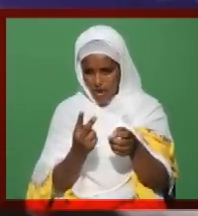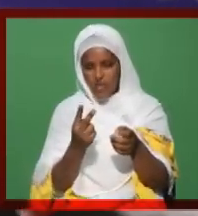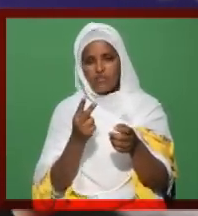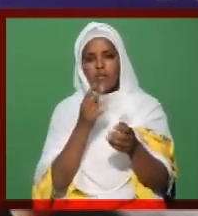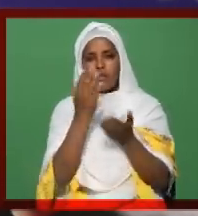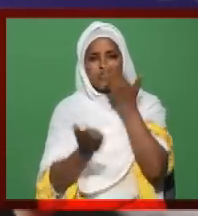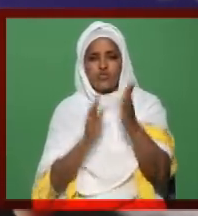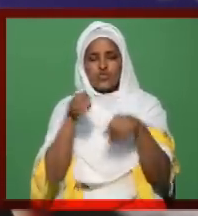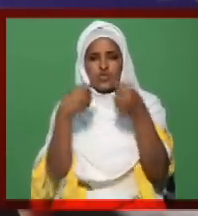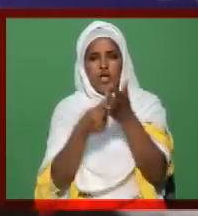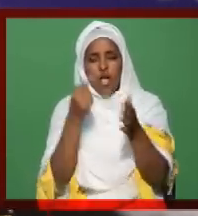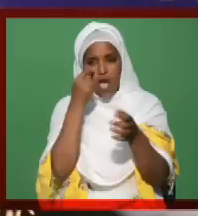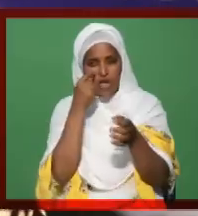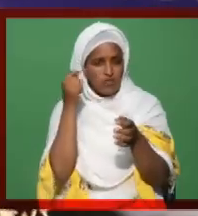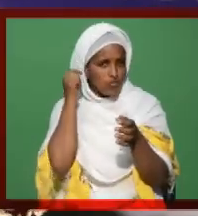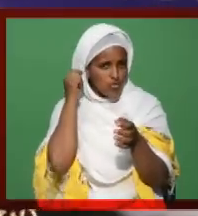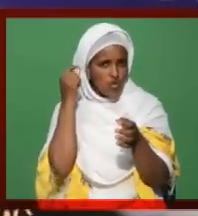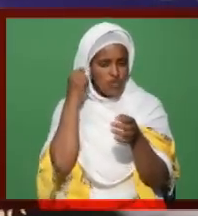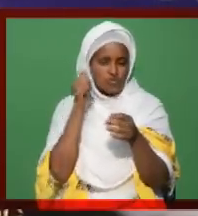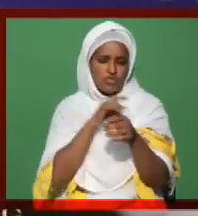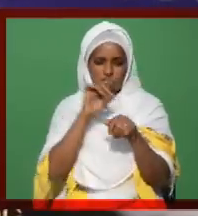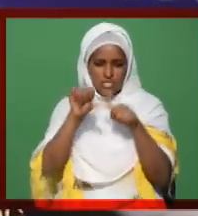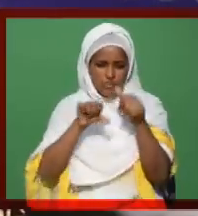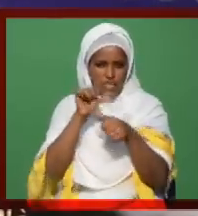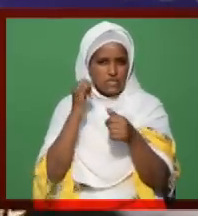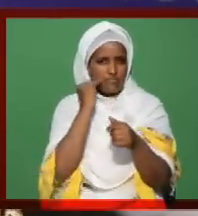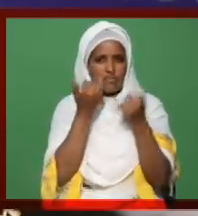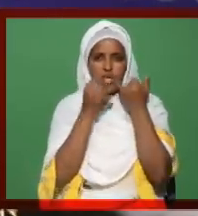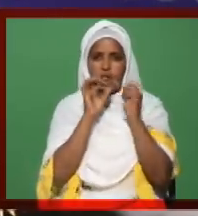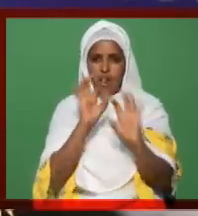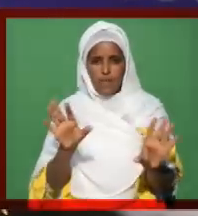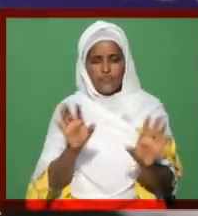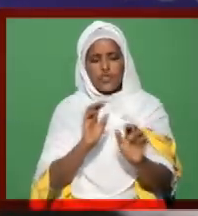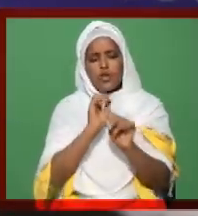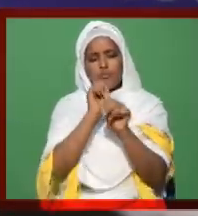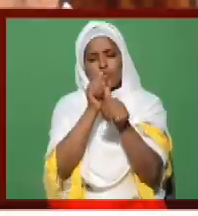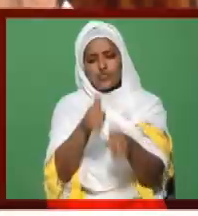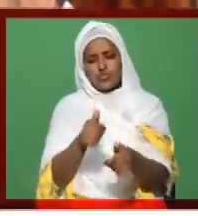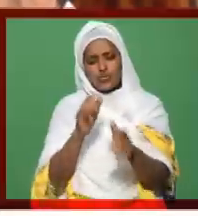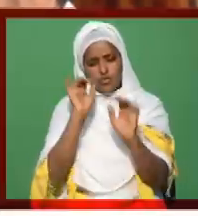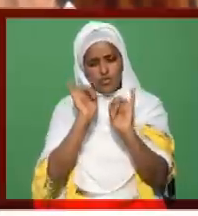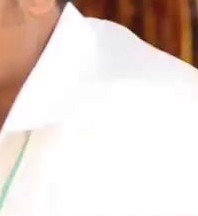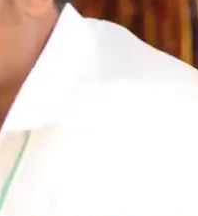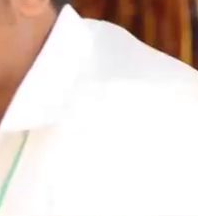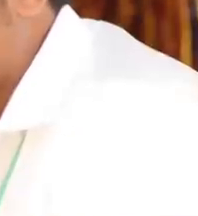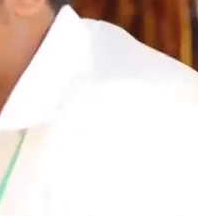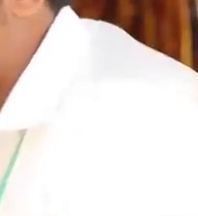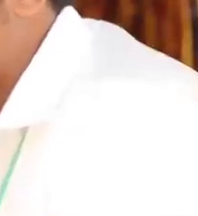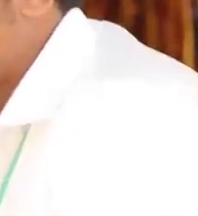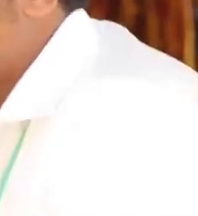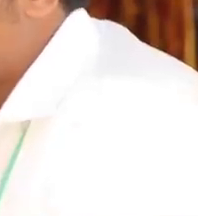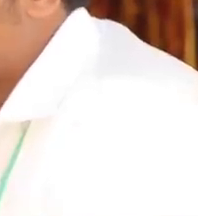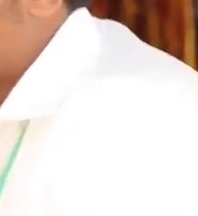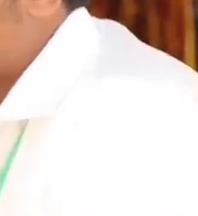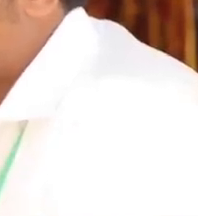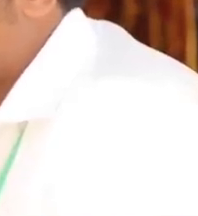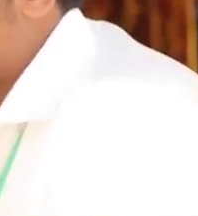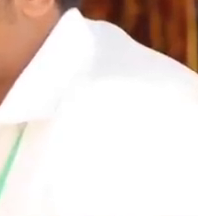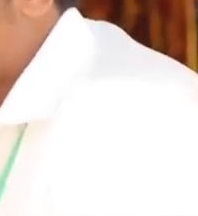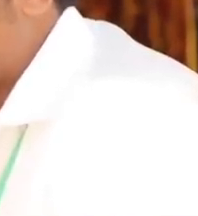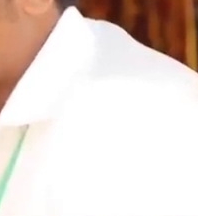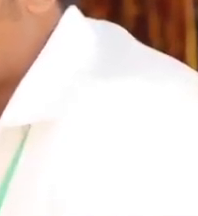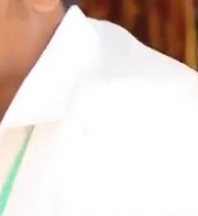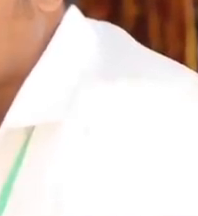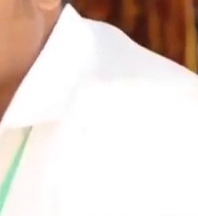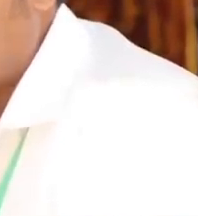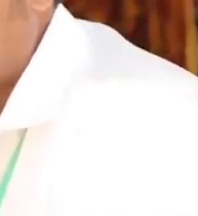عين بجورو جورو باين ايكانو بس توتاشي نورال زي فنوتا سلام كتما بزاغا جنو